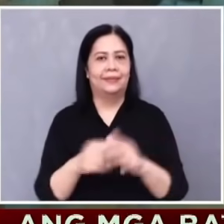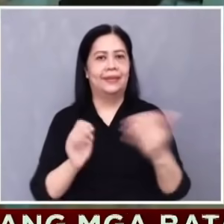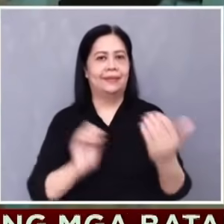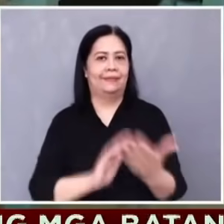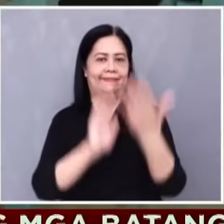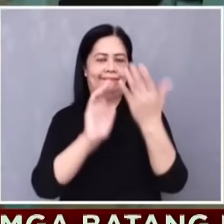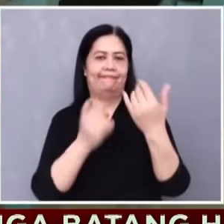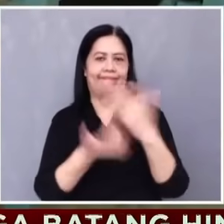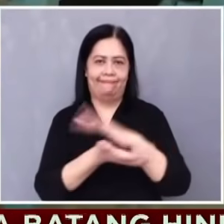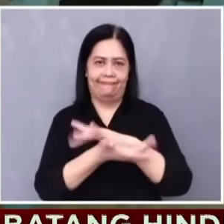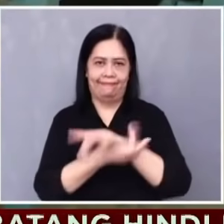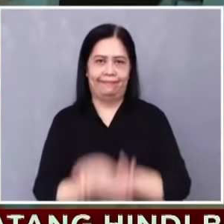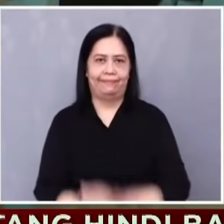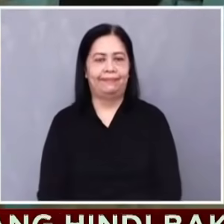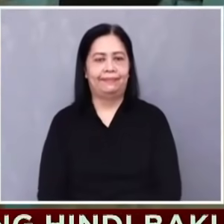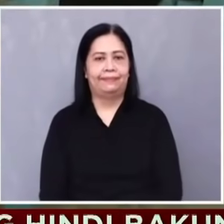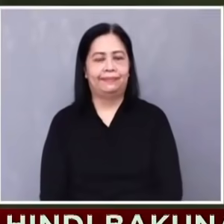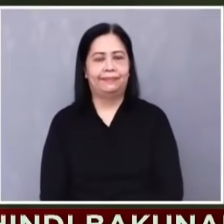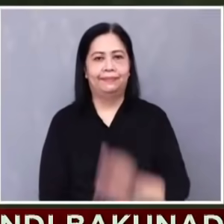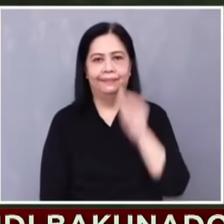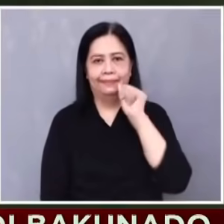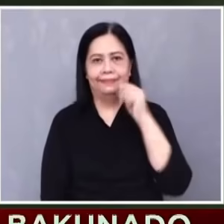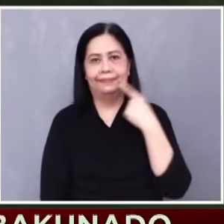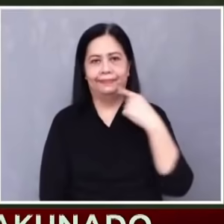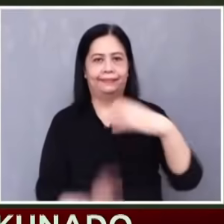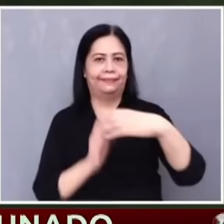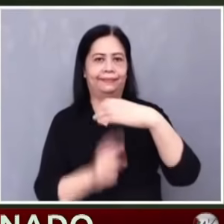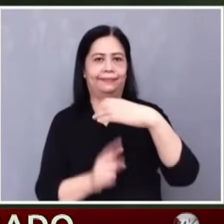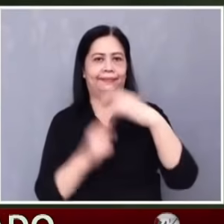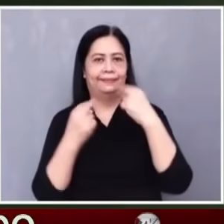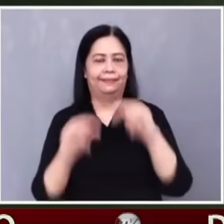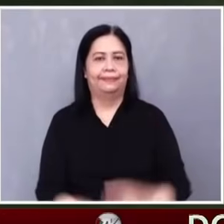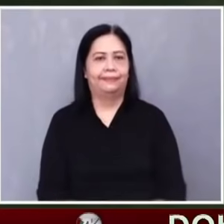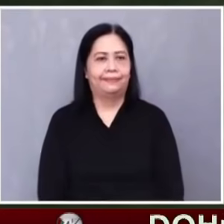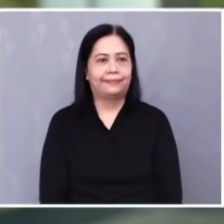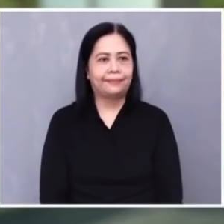pandemya. Ara Perez, ABS-CBN News.